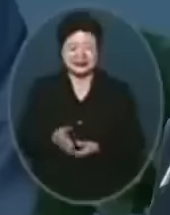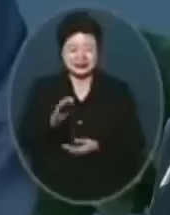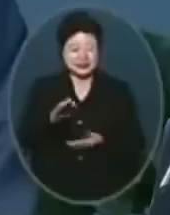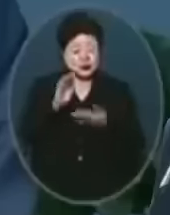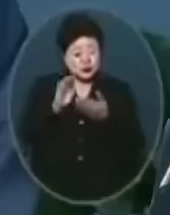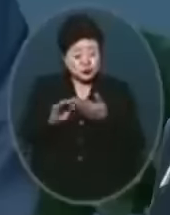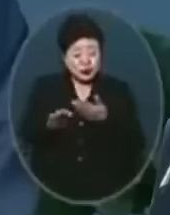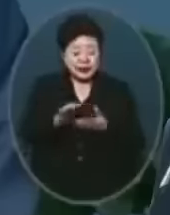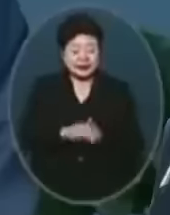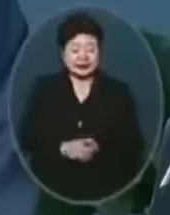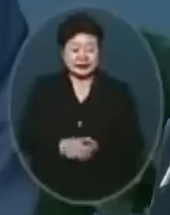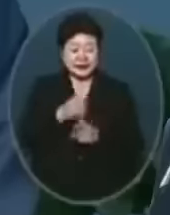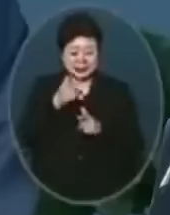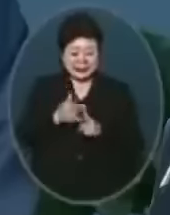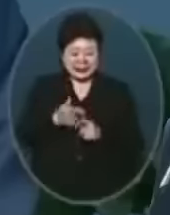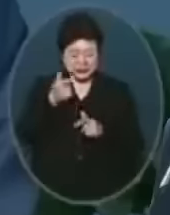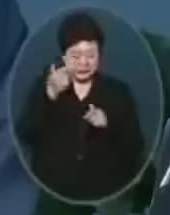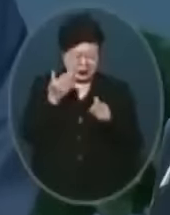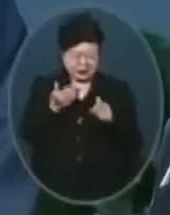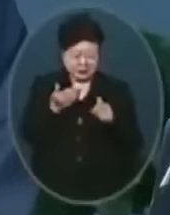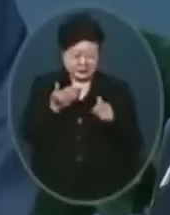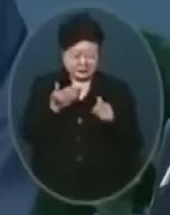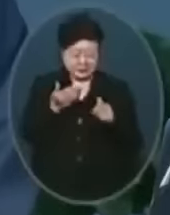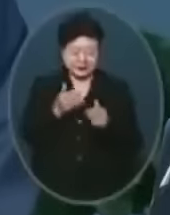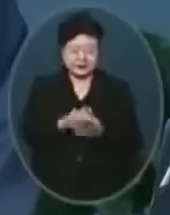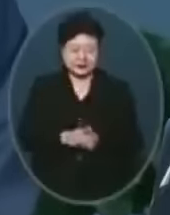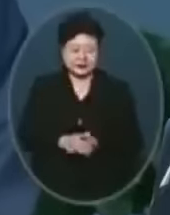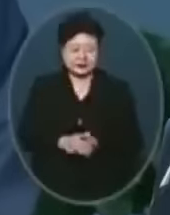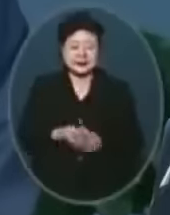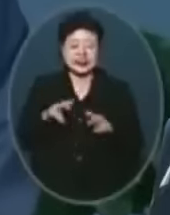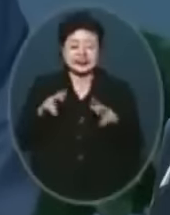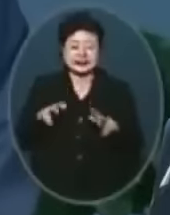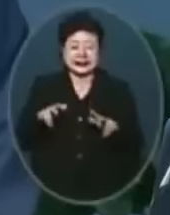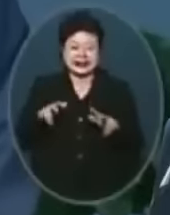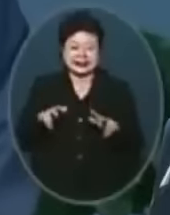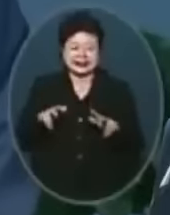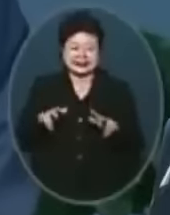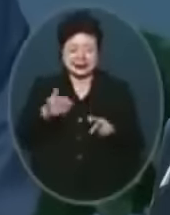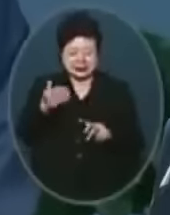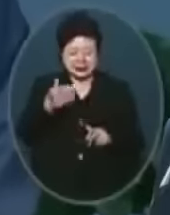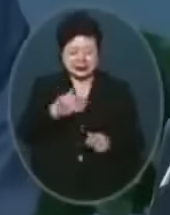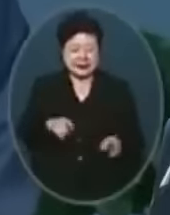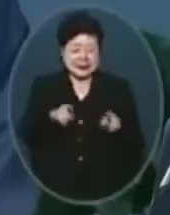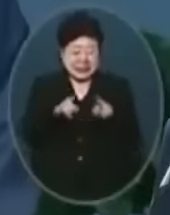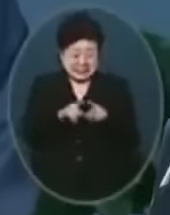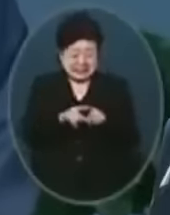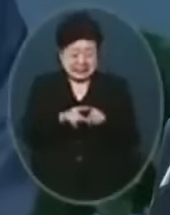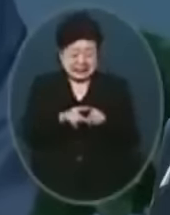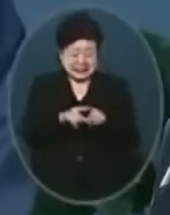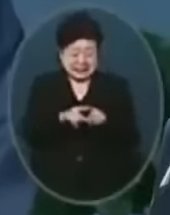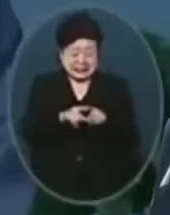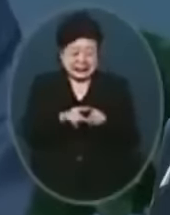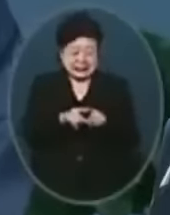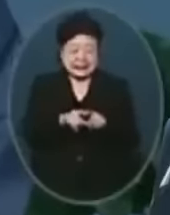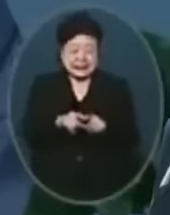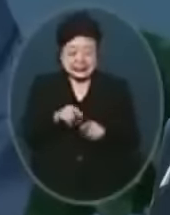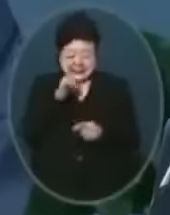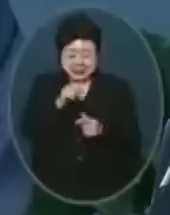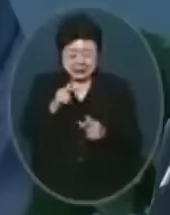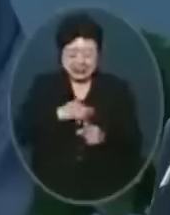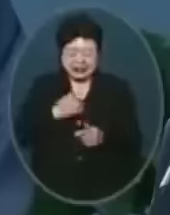그러고 난 다음에 예수님께서 이제 너희들 같이 있지 않겠다. 이제 가야